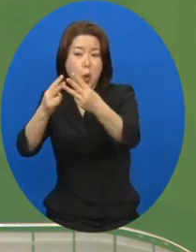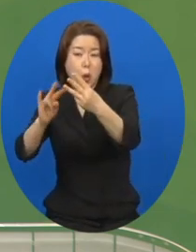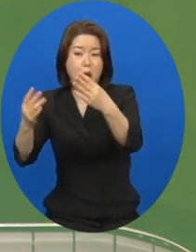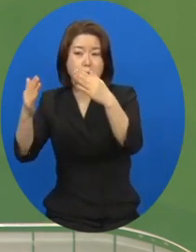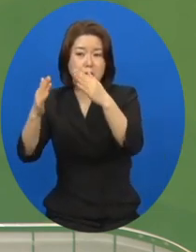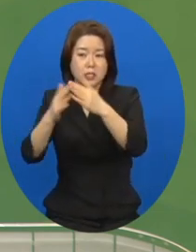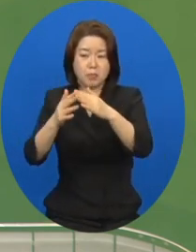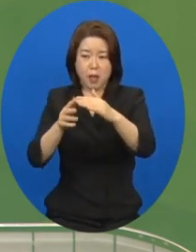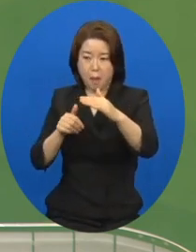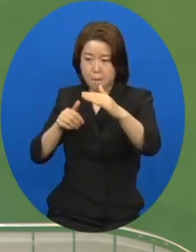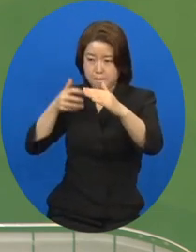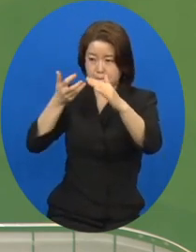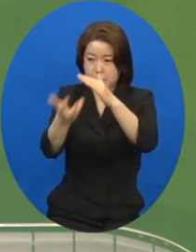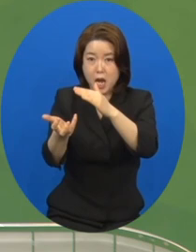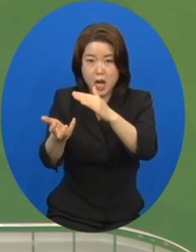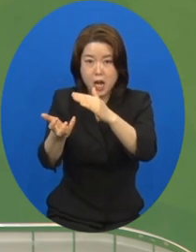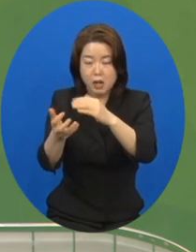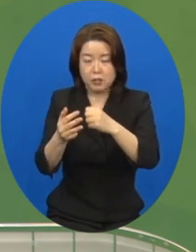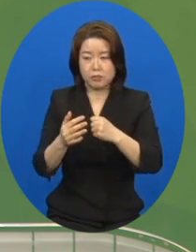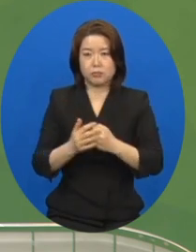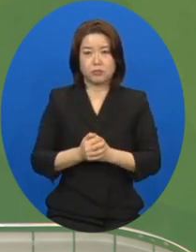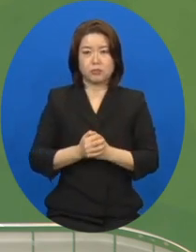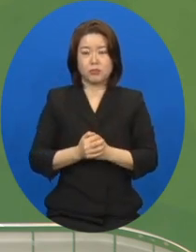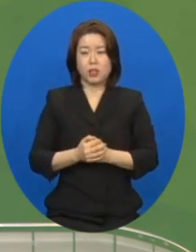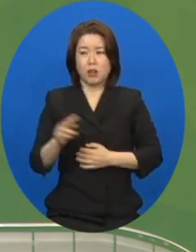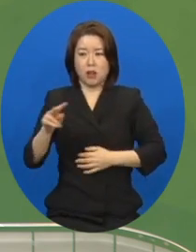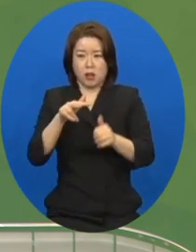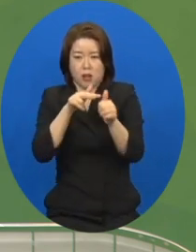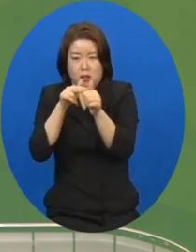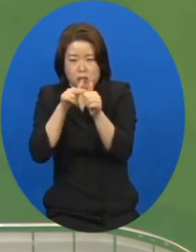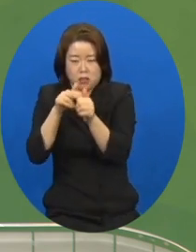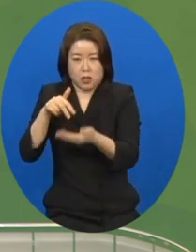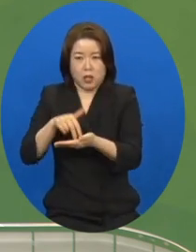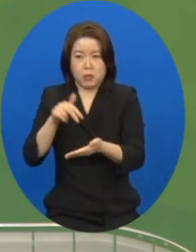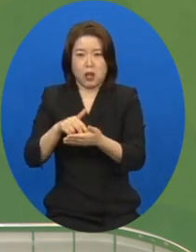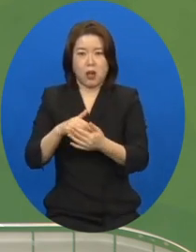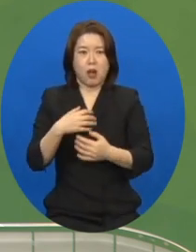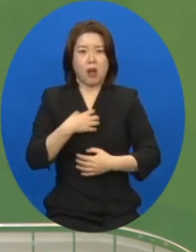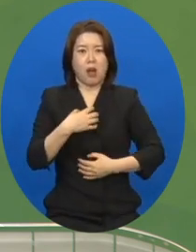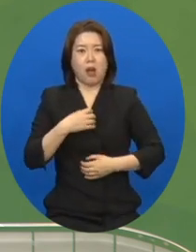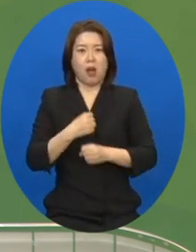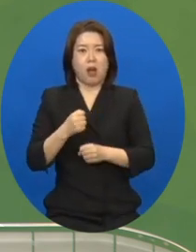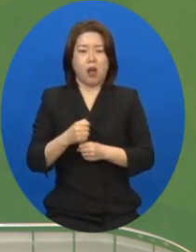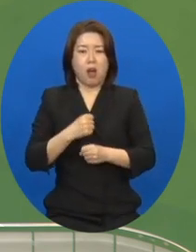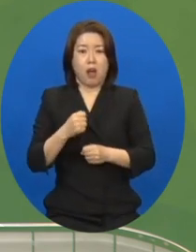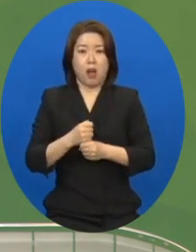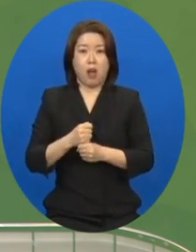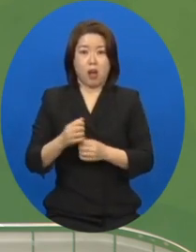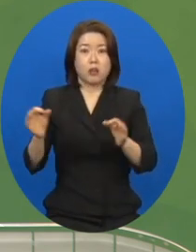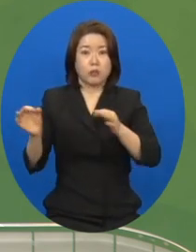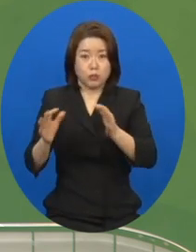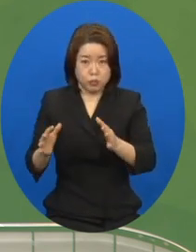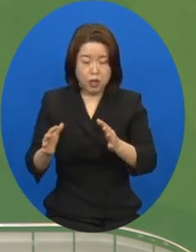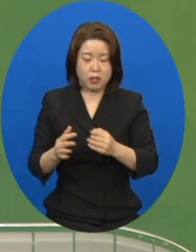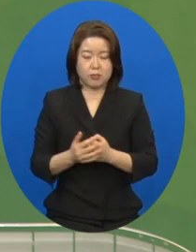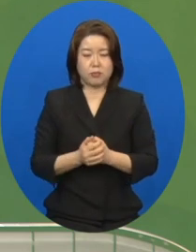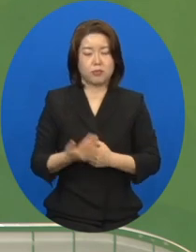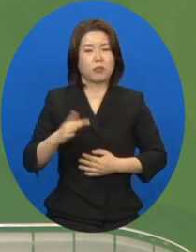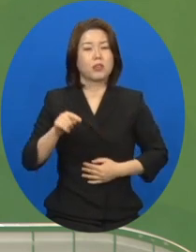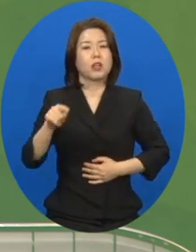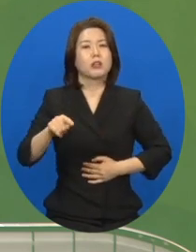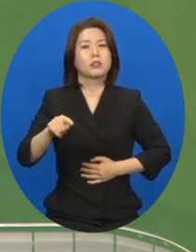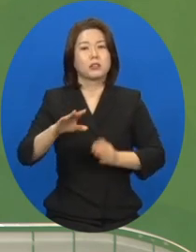들이닥칩니다. 이 정탐꾼으로서는 절대절명의 위기에 처한 거죠. 그런데 그때 상상도 못할